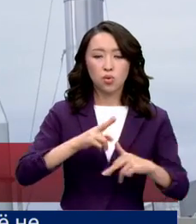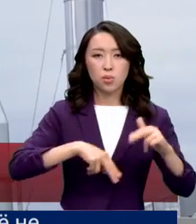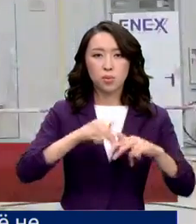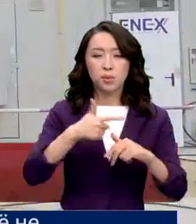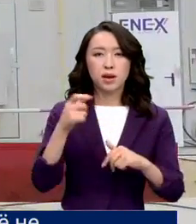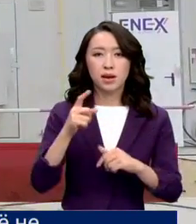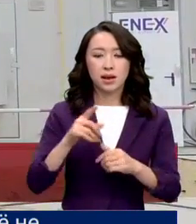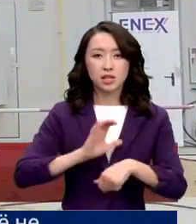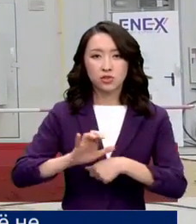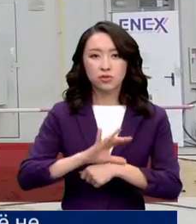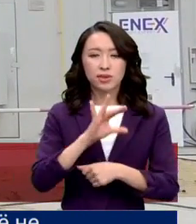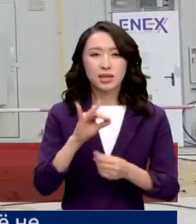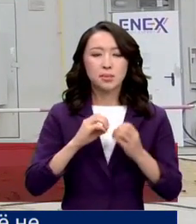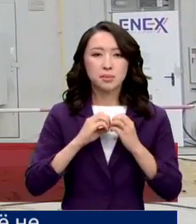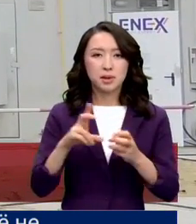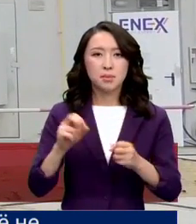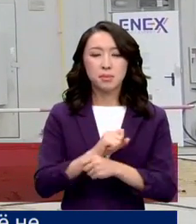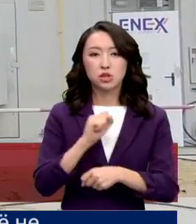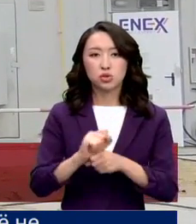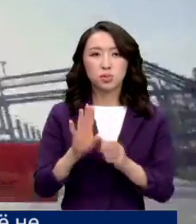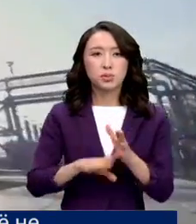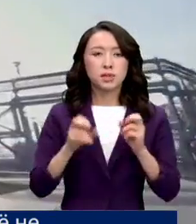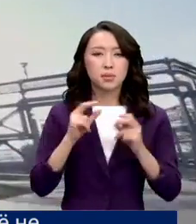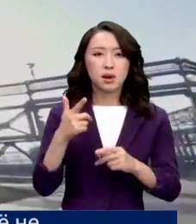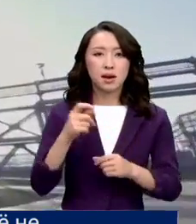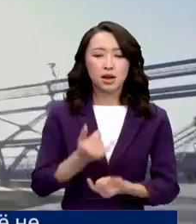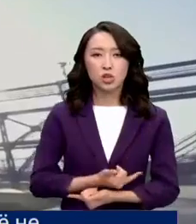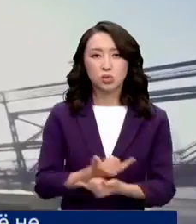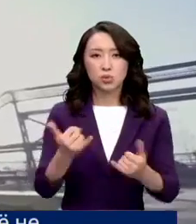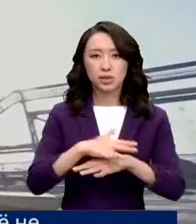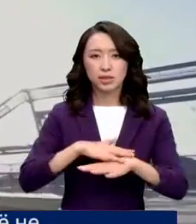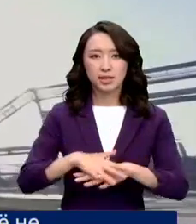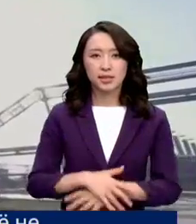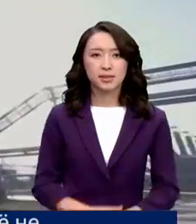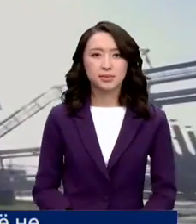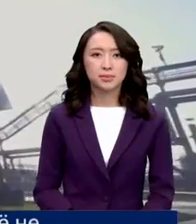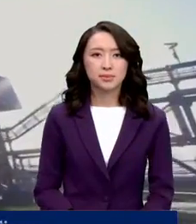производства газа, а также бесперебойное и безопасное газоснабжение населения.